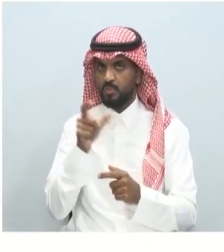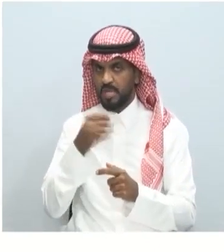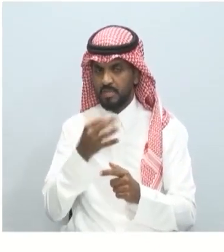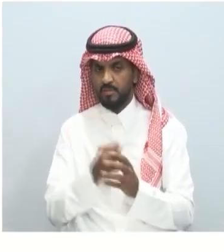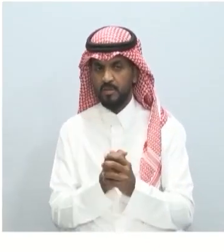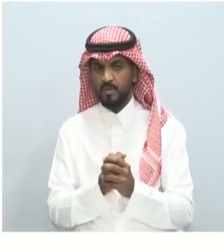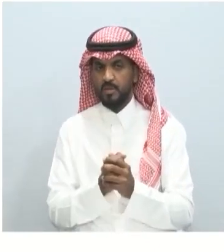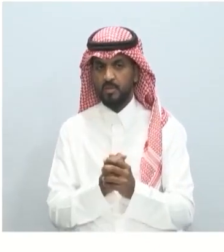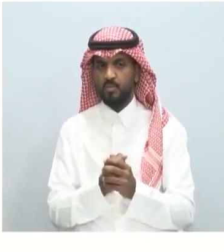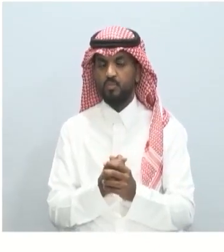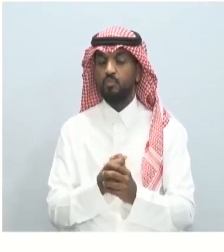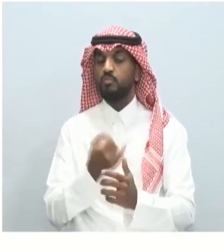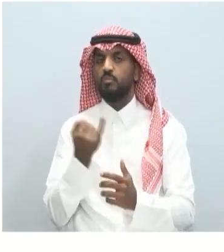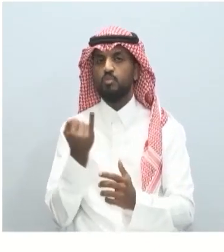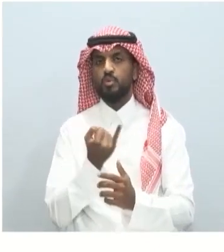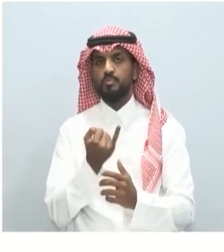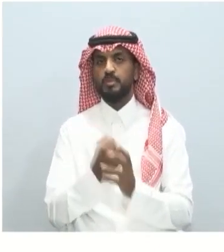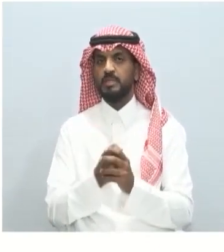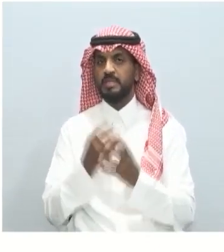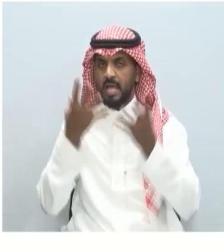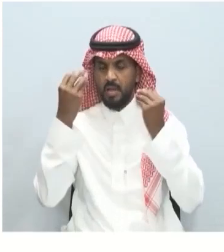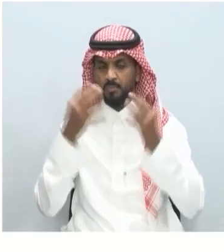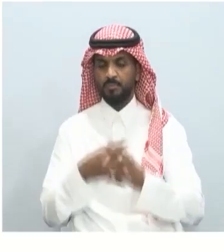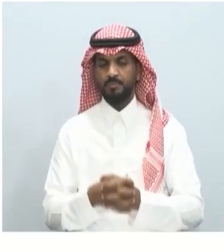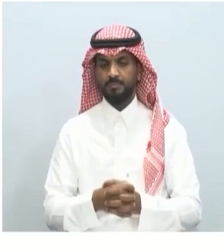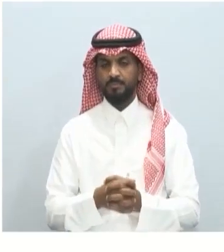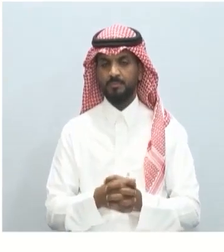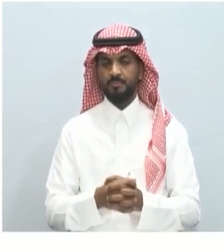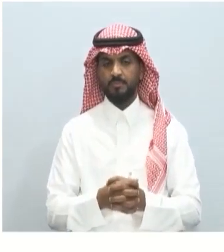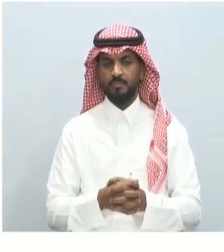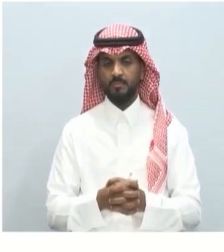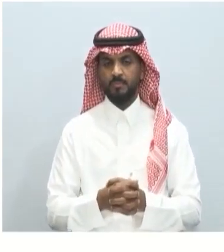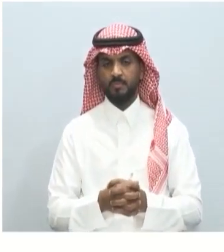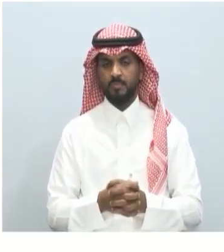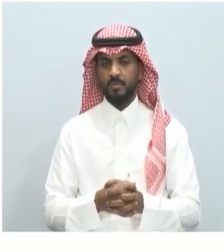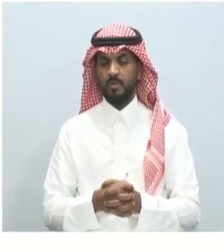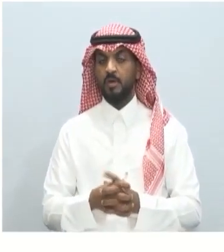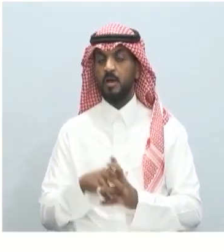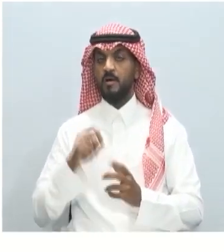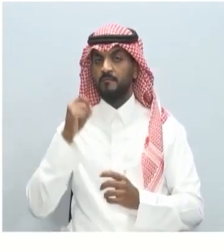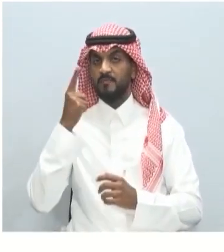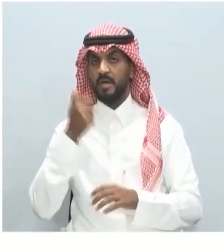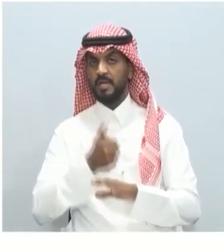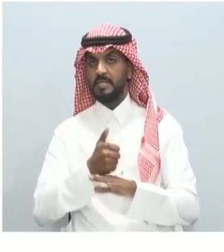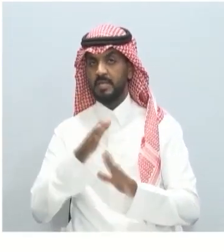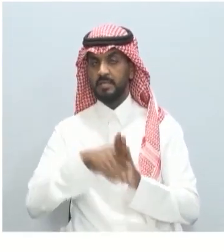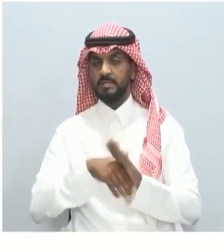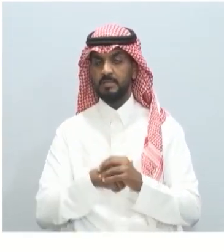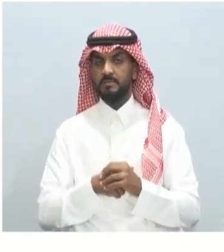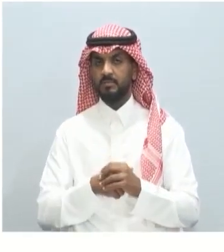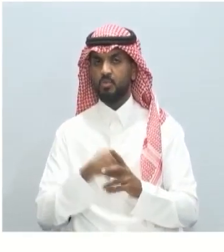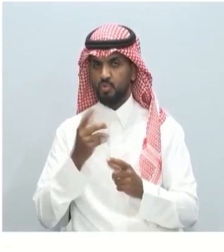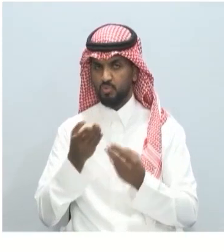ضرورات وهو من ضرورات التعلم وهو من ضرورات التعلم ممتاز طيب الافكار الرئيسه للنص اذكر بعض